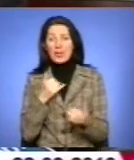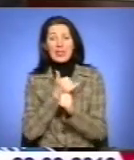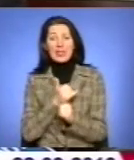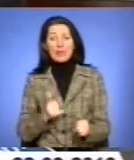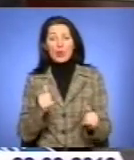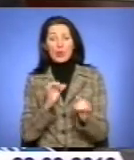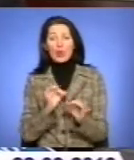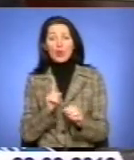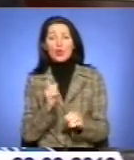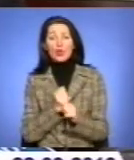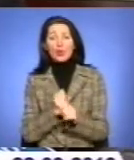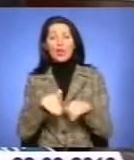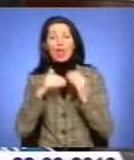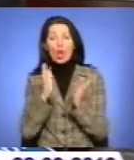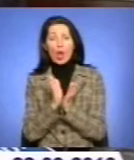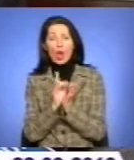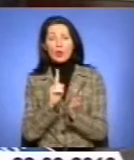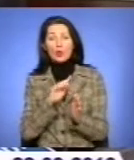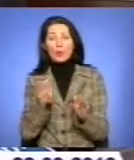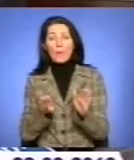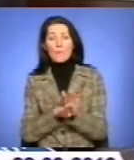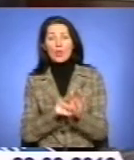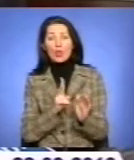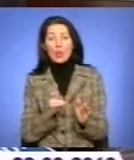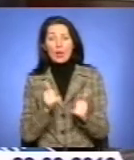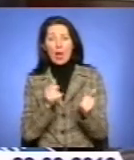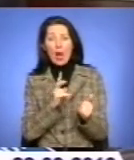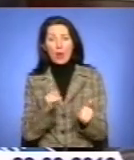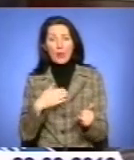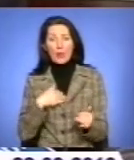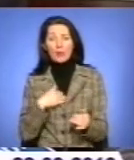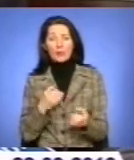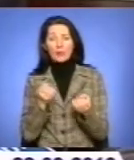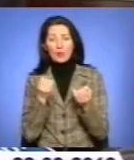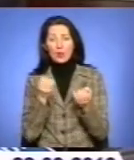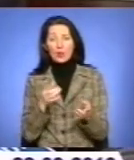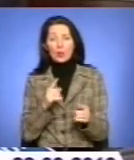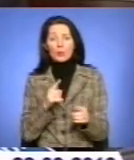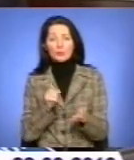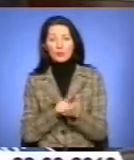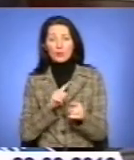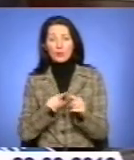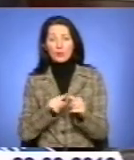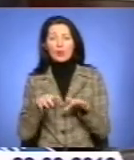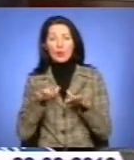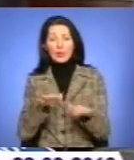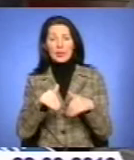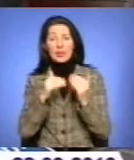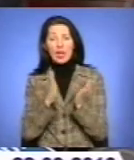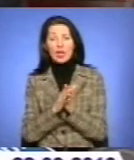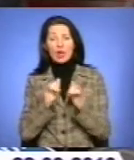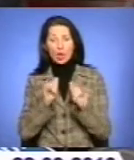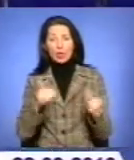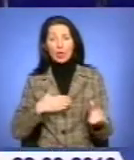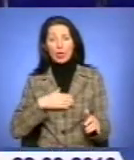зробити локально, чи там під когось, чи для когось. Безумовно, ми повинні просто прискорювати процес загального розвитку нашої